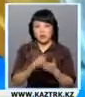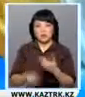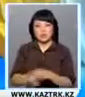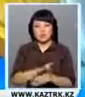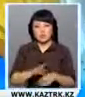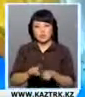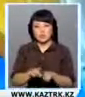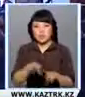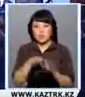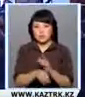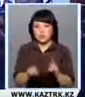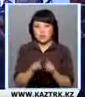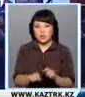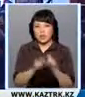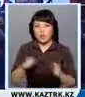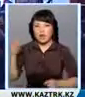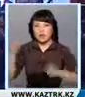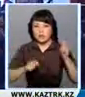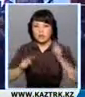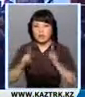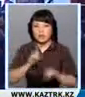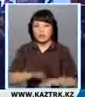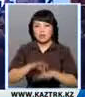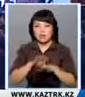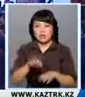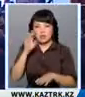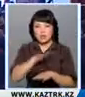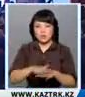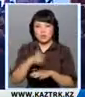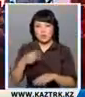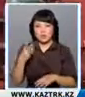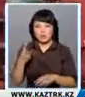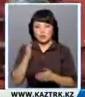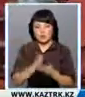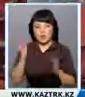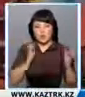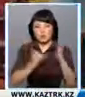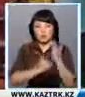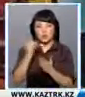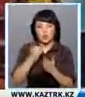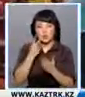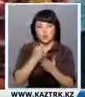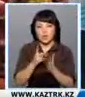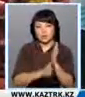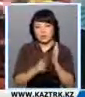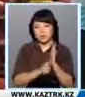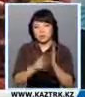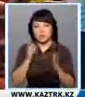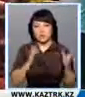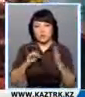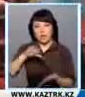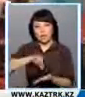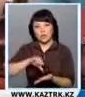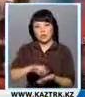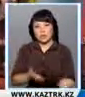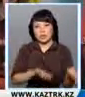түйінделді, риза қылып дүйімелді. Алматыда өткен фестивальға еліміздің 23 жоғарғы оқу орнынан 70-тен астам студент қатысты.